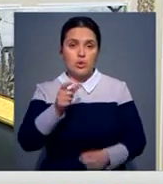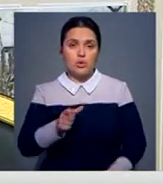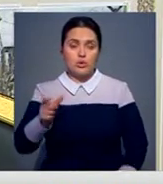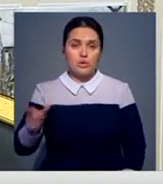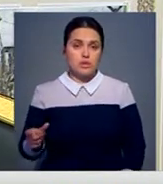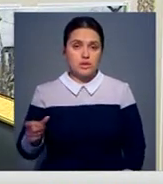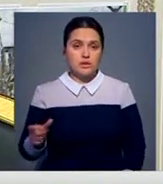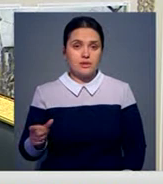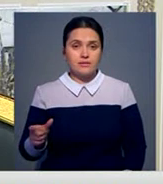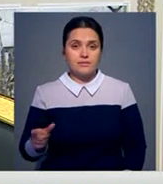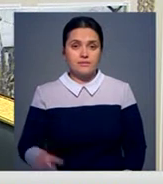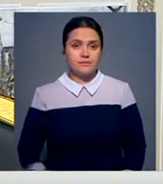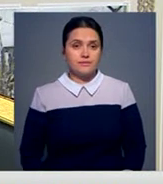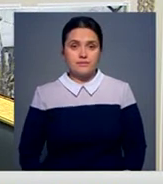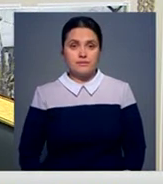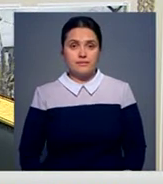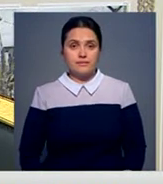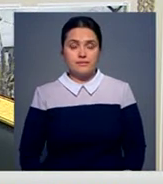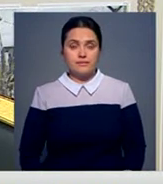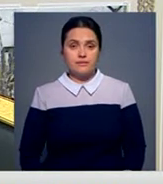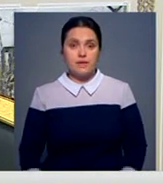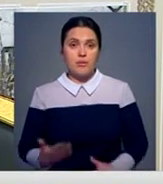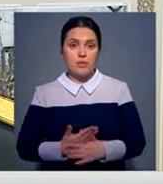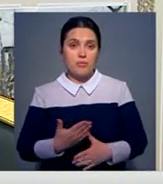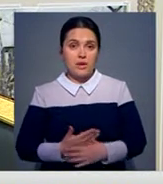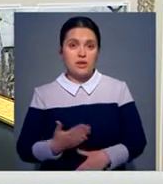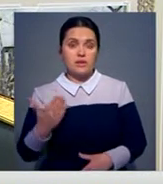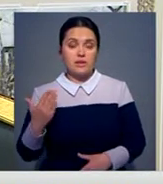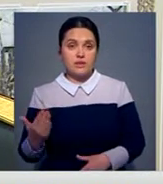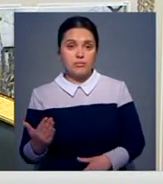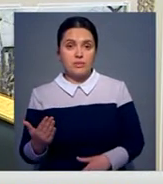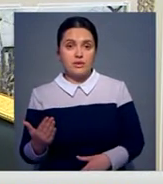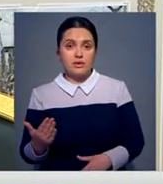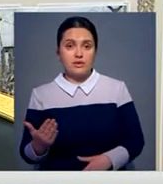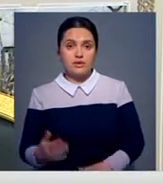помогали им, вытаскивали.